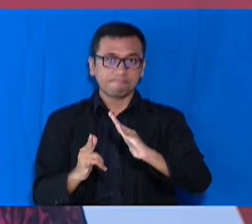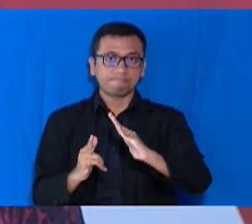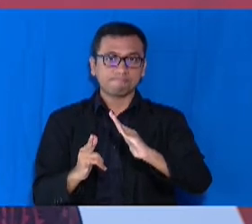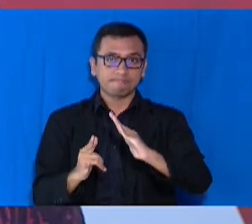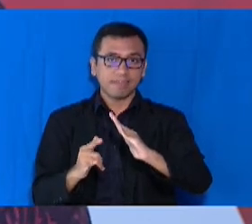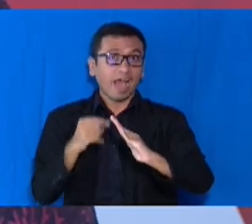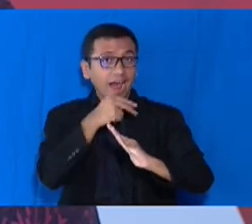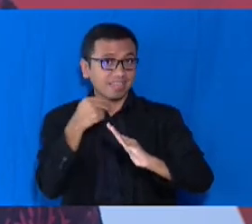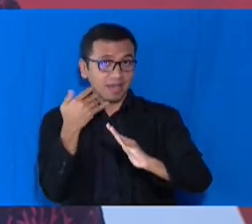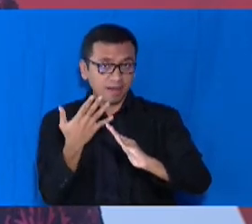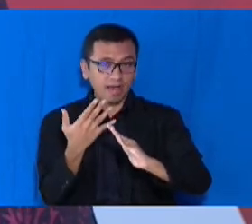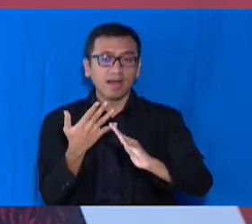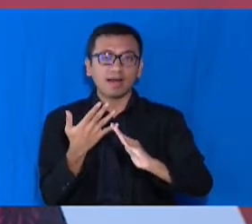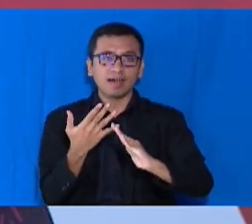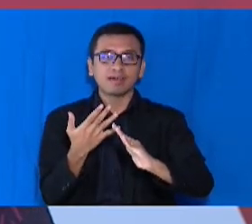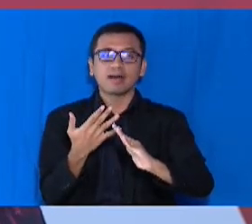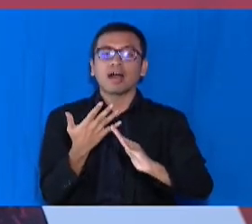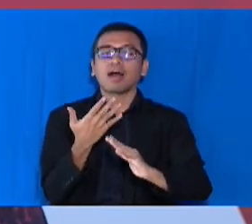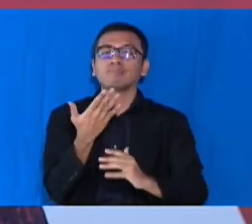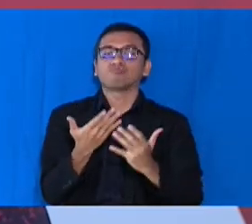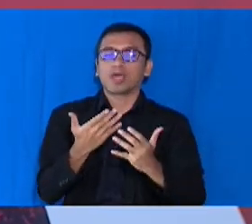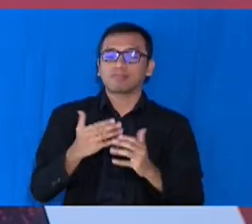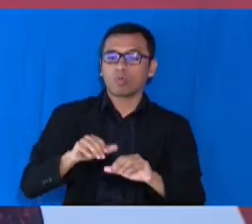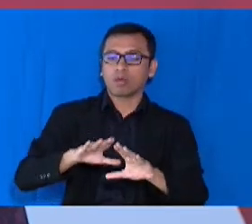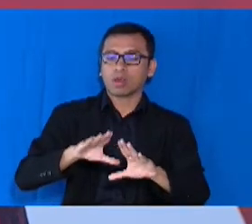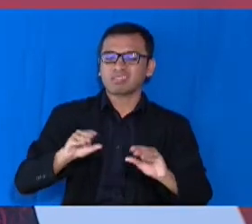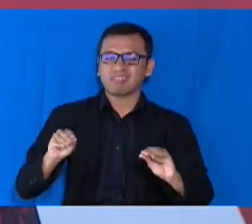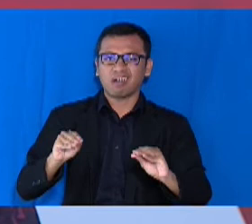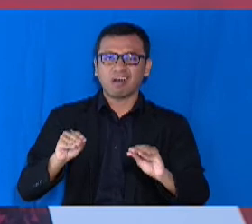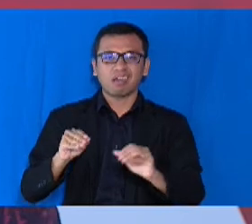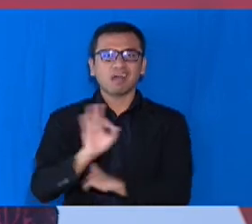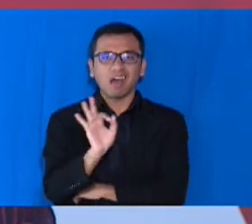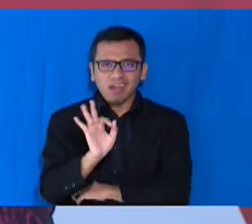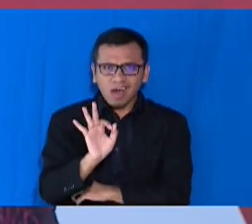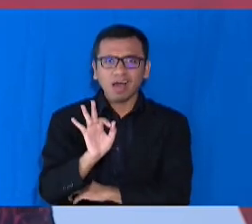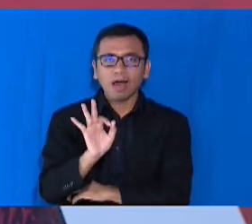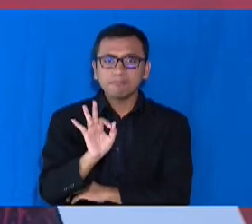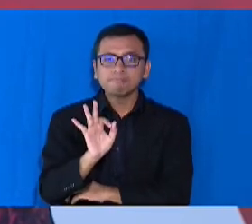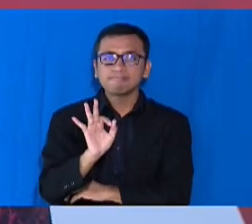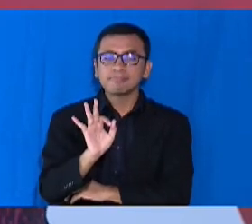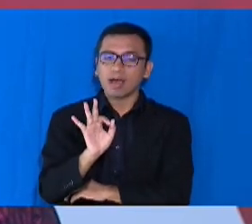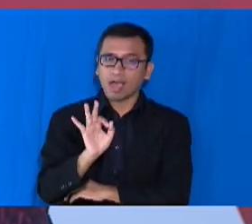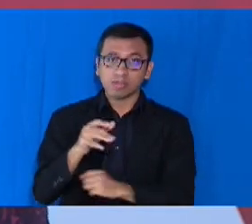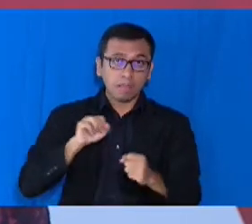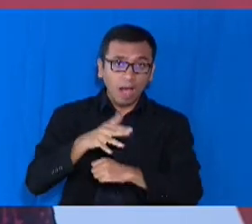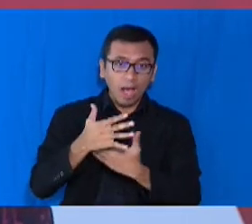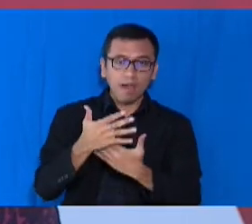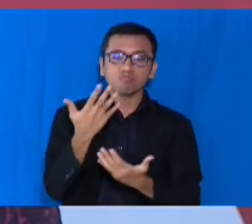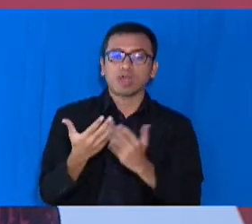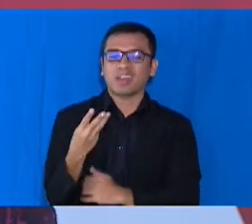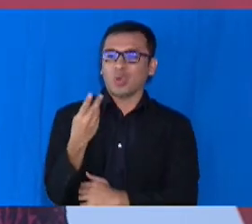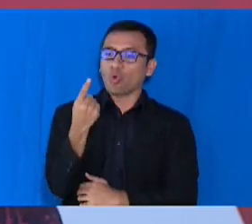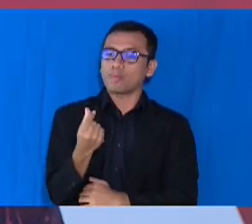bisa membantu kita. Siapa yang harus kita telepon? Siapa yang harus membantu kita